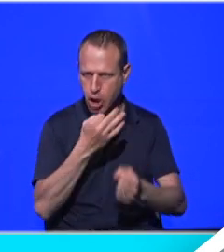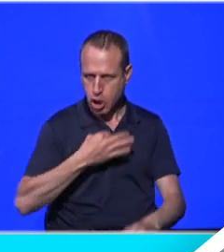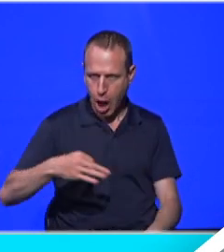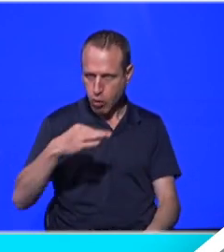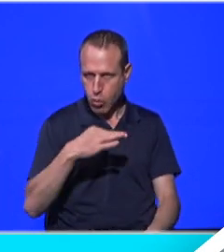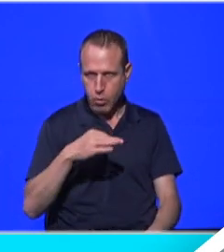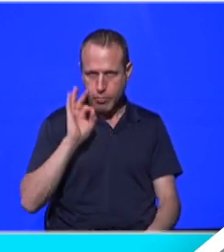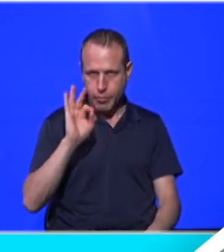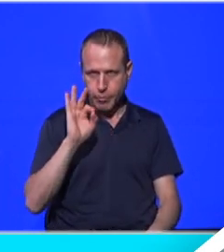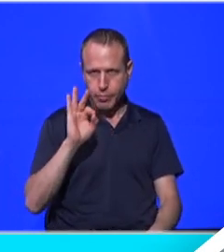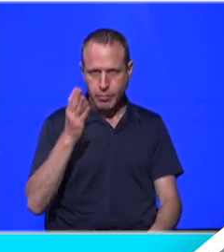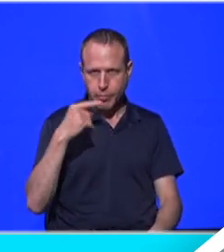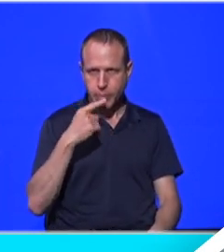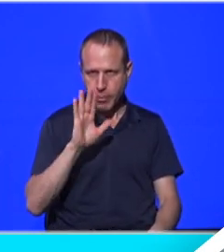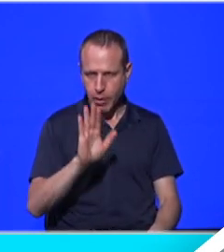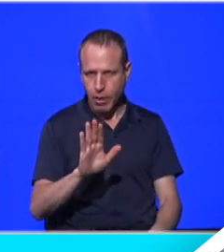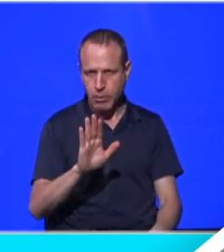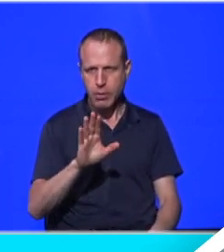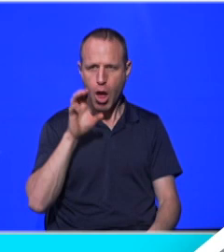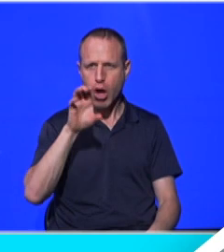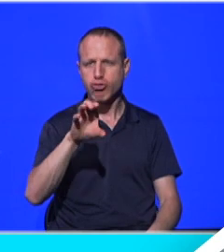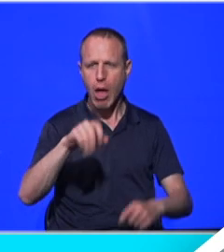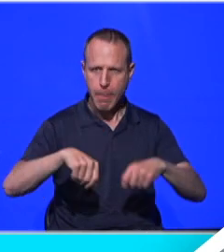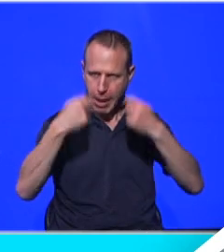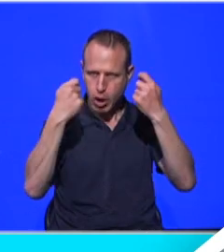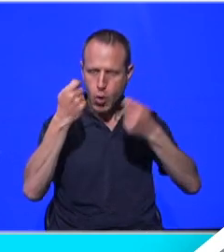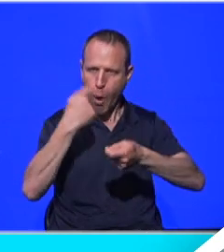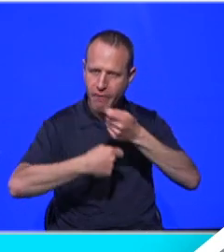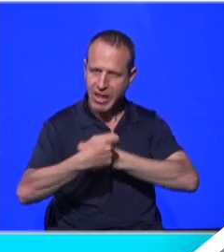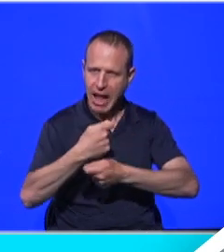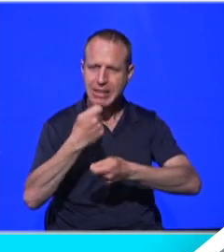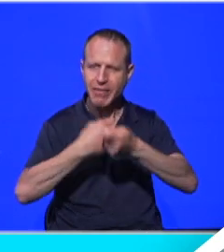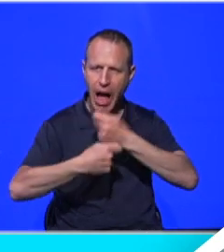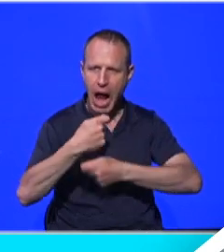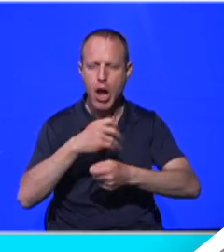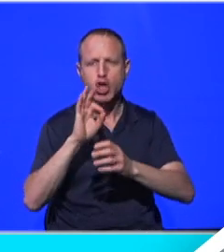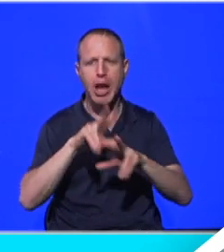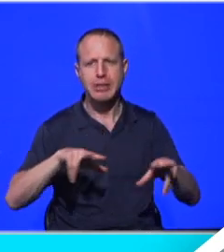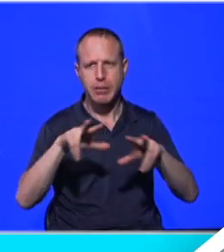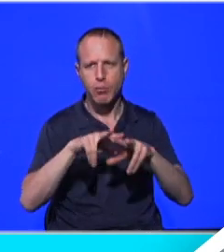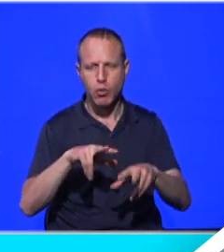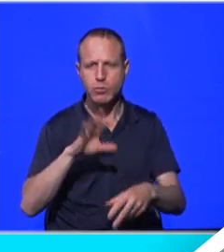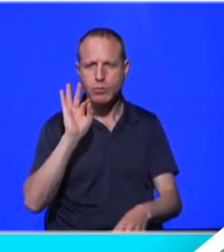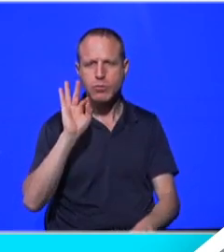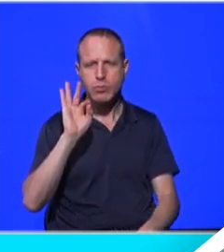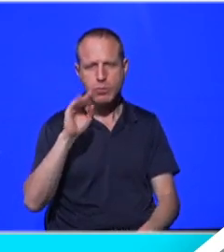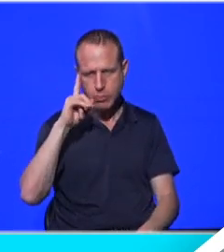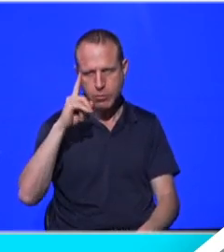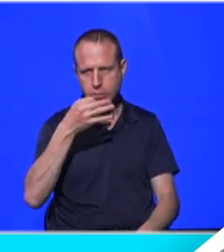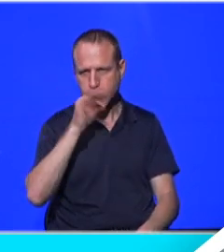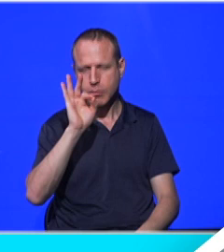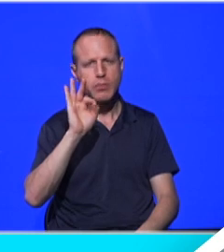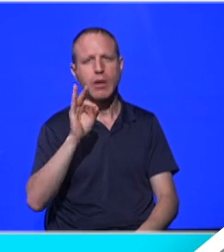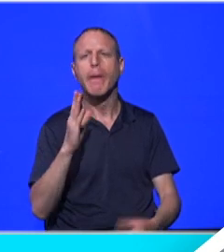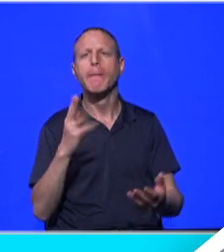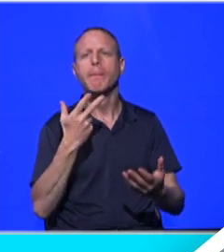שלנו, כדי, בוא נגיד ככה, השקעה בחינוך הפיננסי והכלכלי של הציבור, כדי שידע טוב יותר